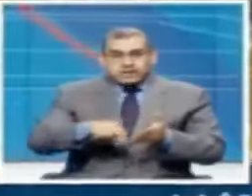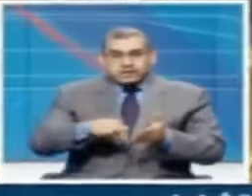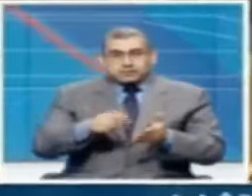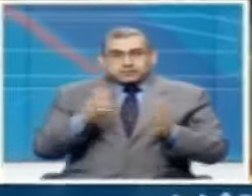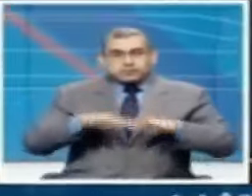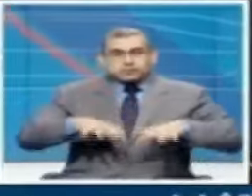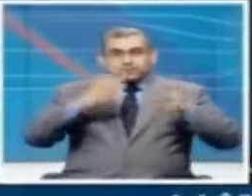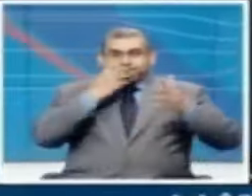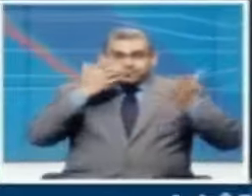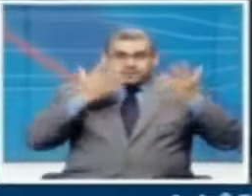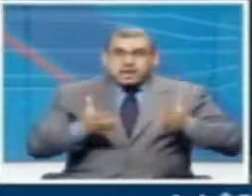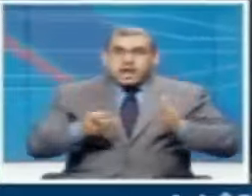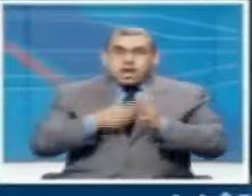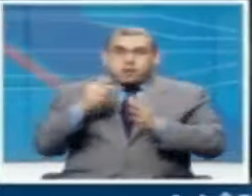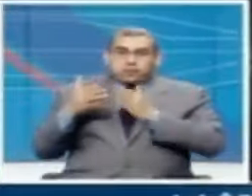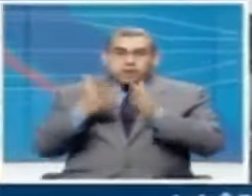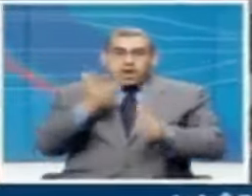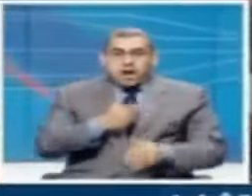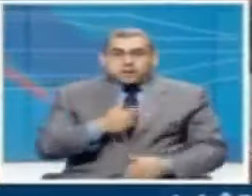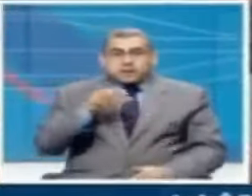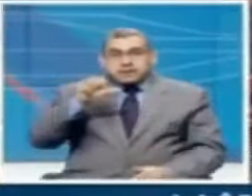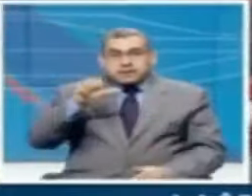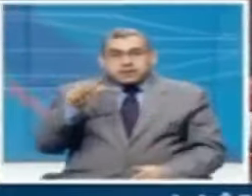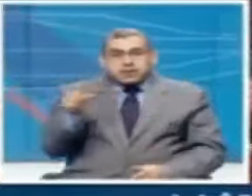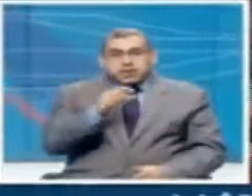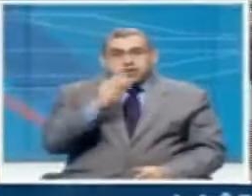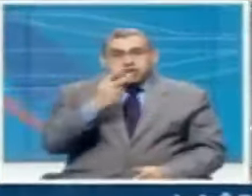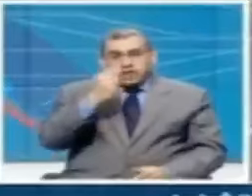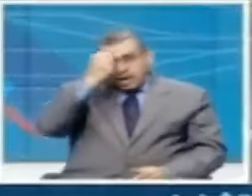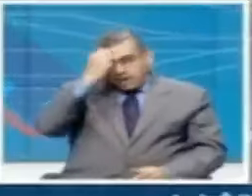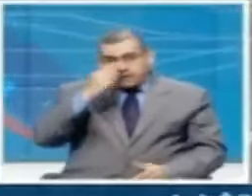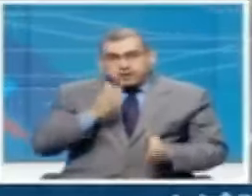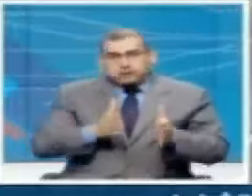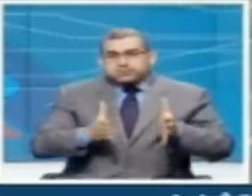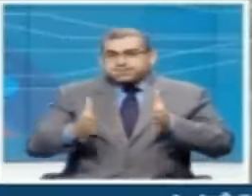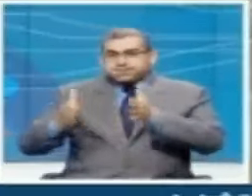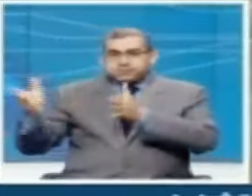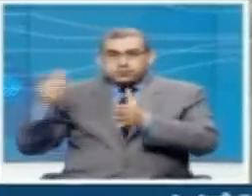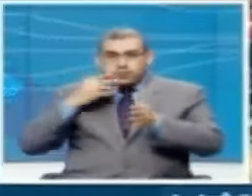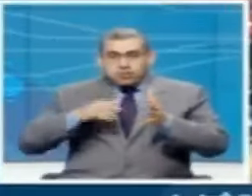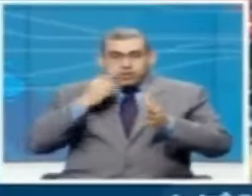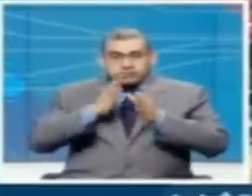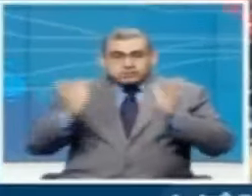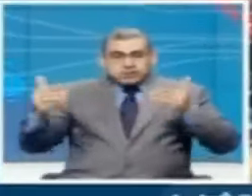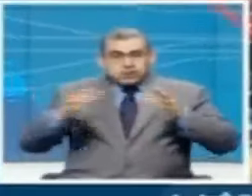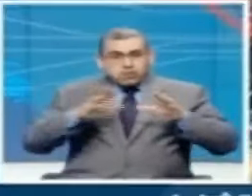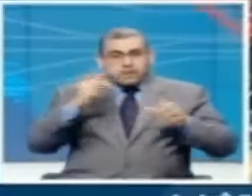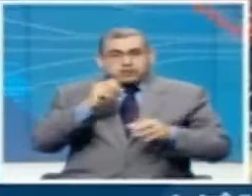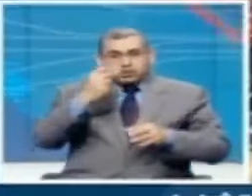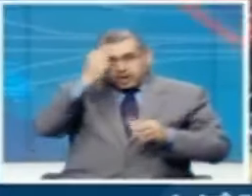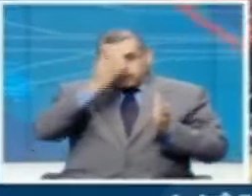ولات اكبر تتراوح ما بين ت الى 12 ال حاويه زادت الى 15 ال